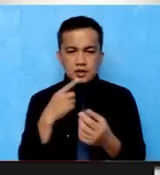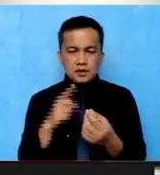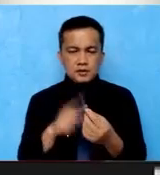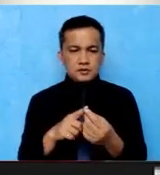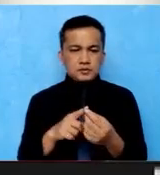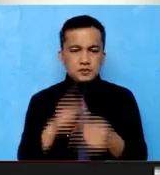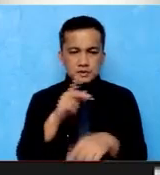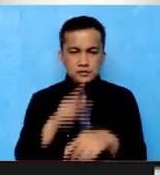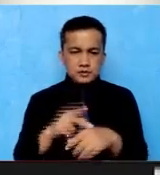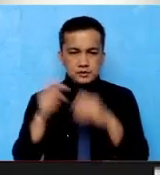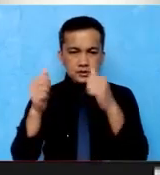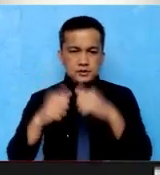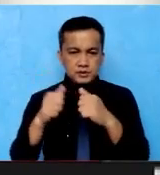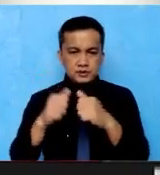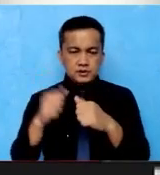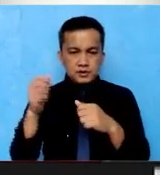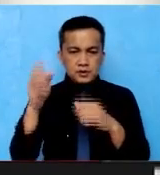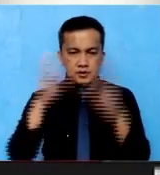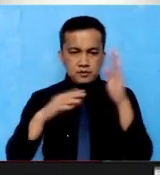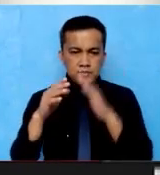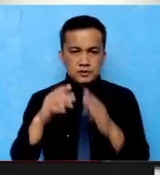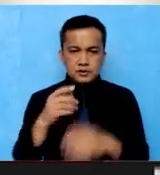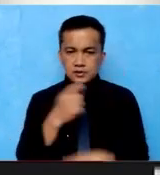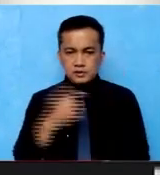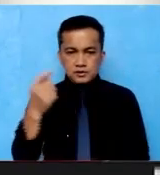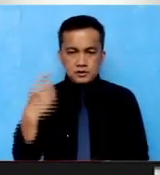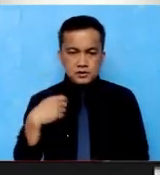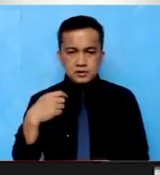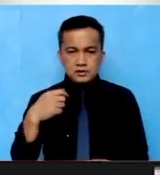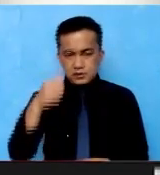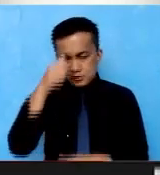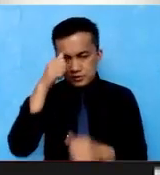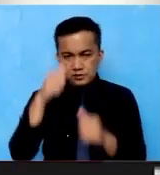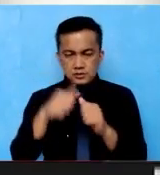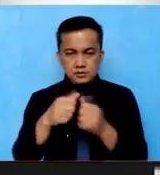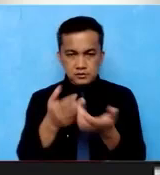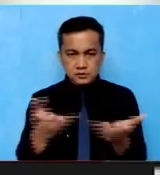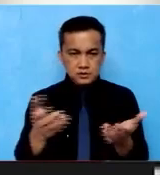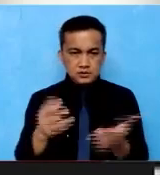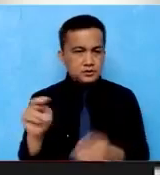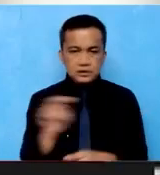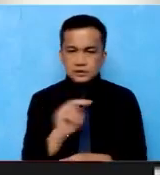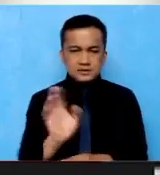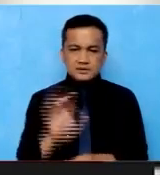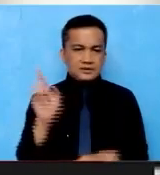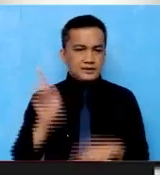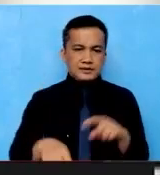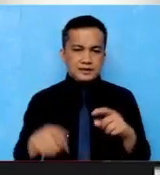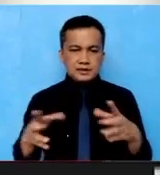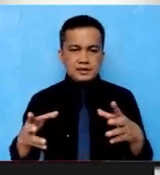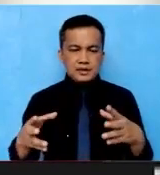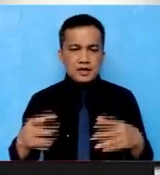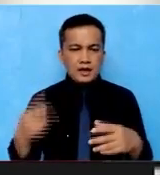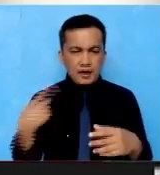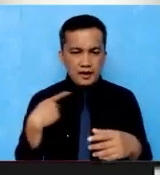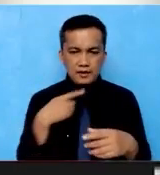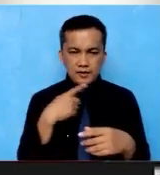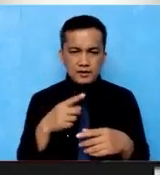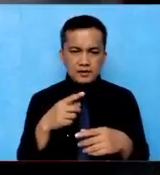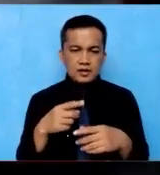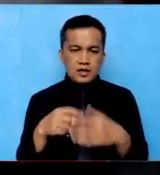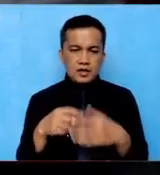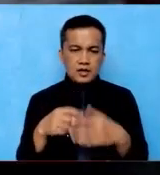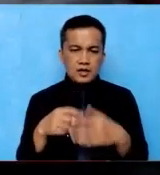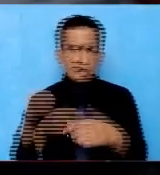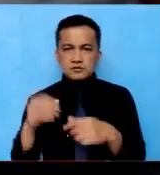The crisis in Ukraine reminds us that neutrality is not what you want to have when you're facing imperial aggression from rising